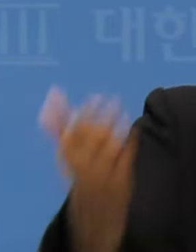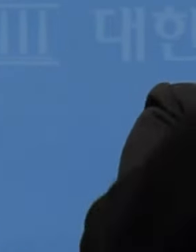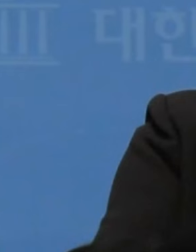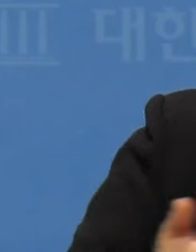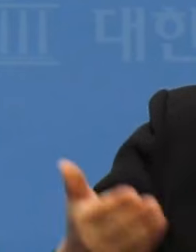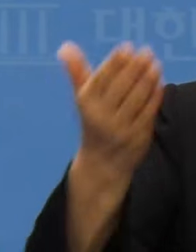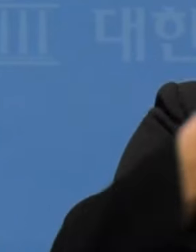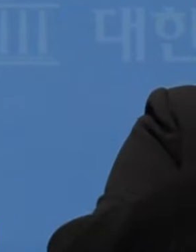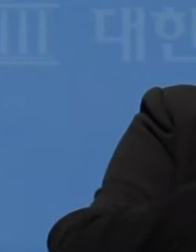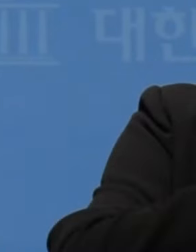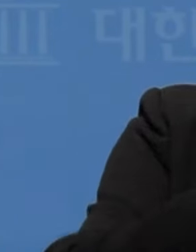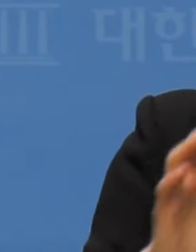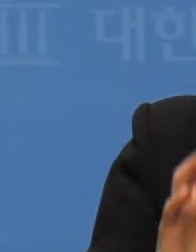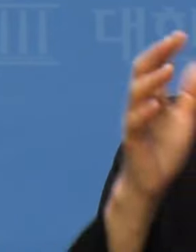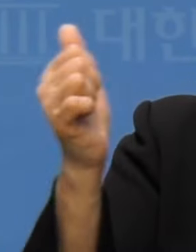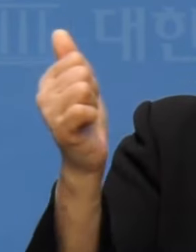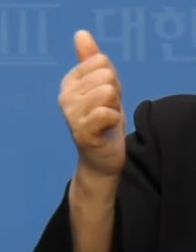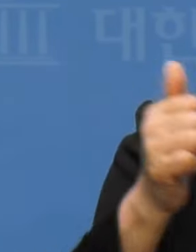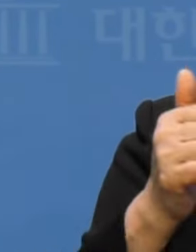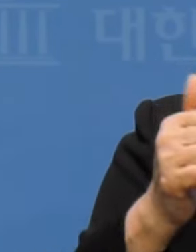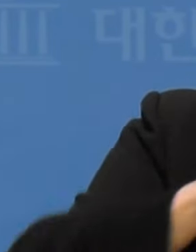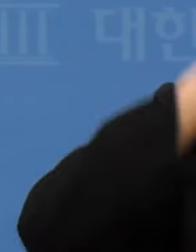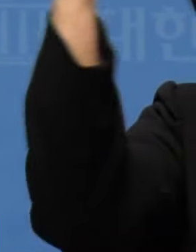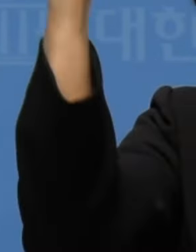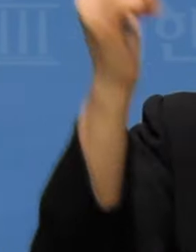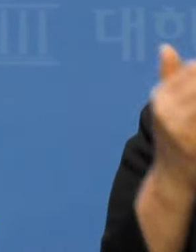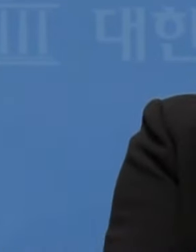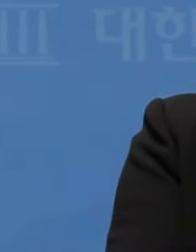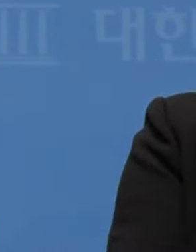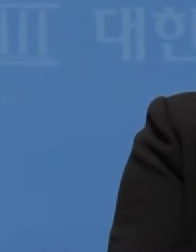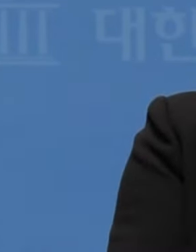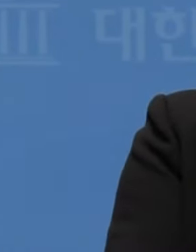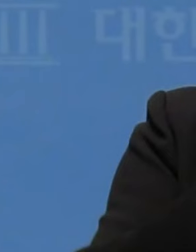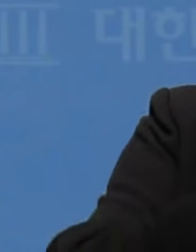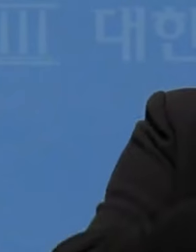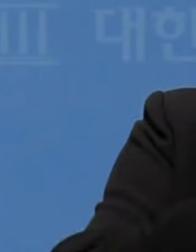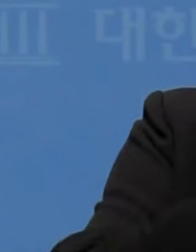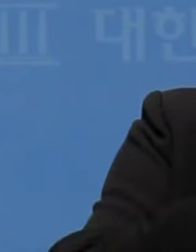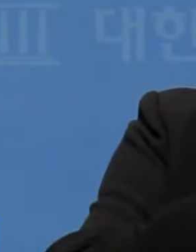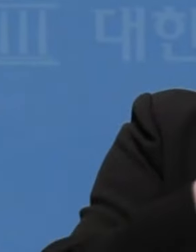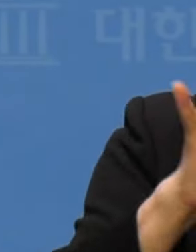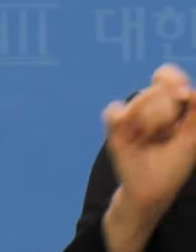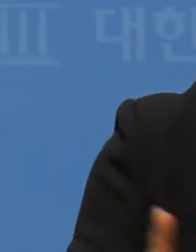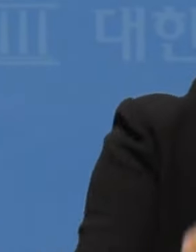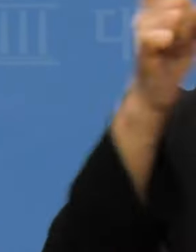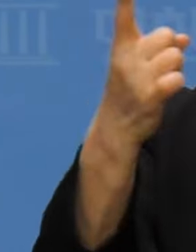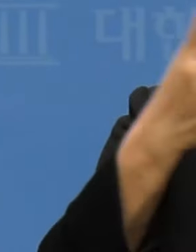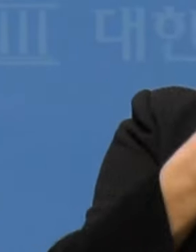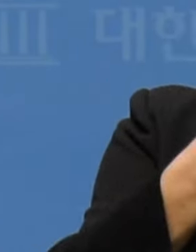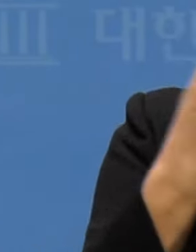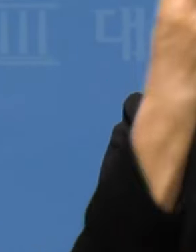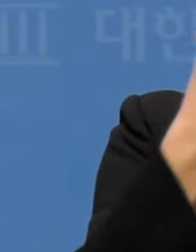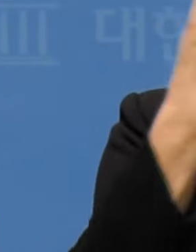여러분께서 저를 국회로 보내주신다면 저 김정현은 민생을 첫째로